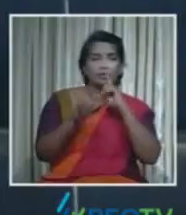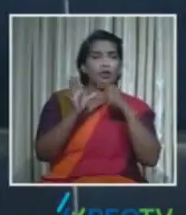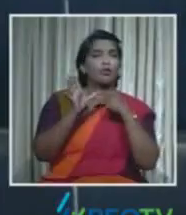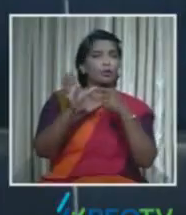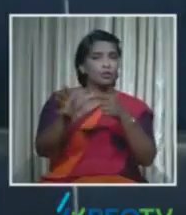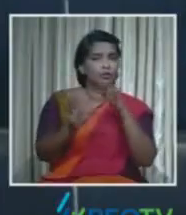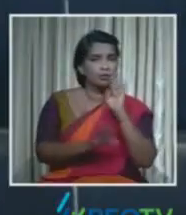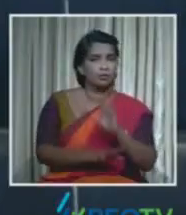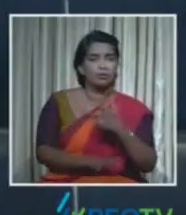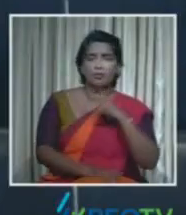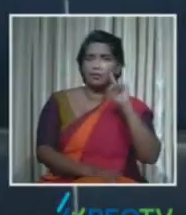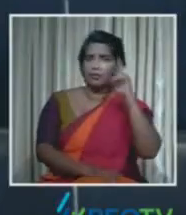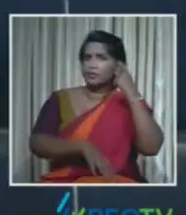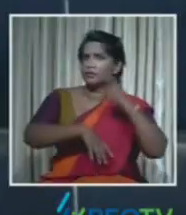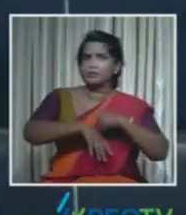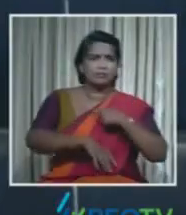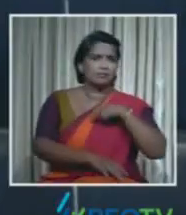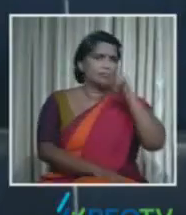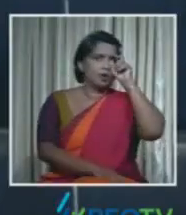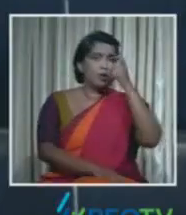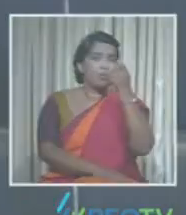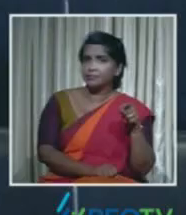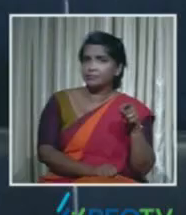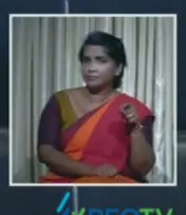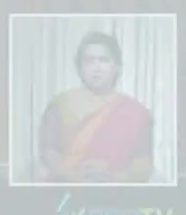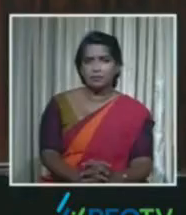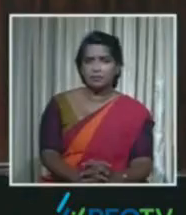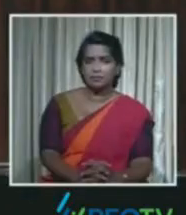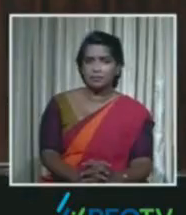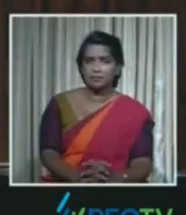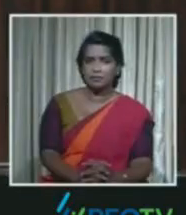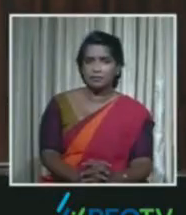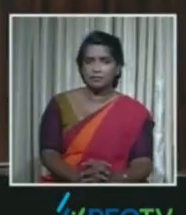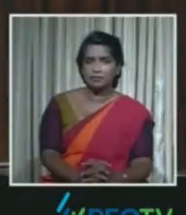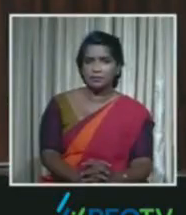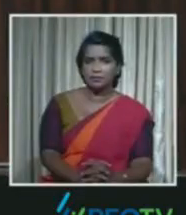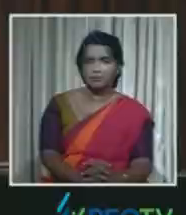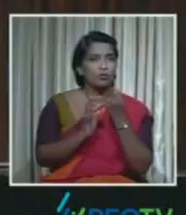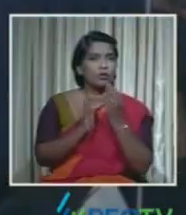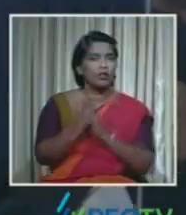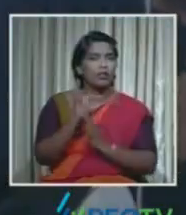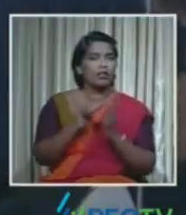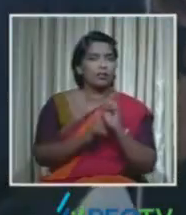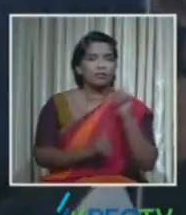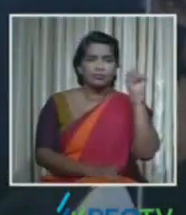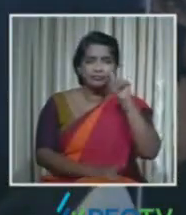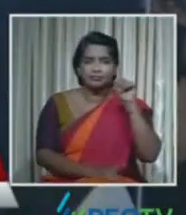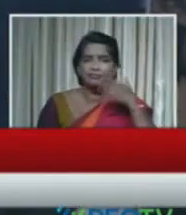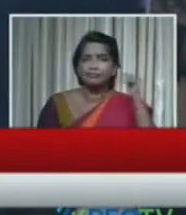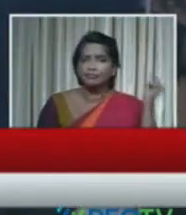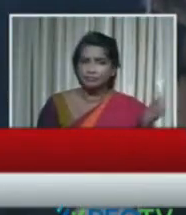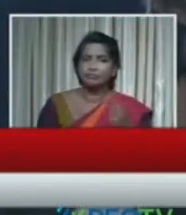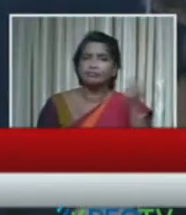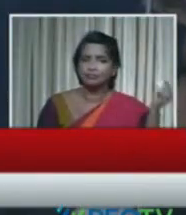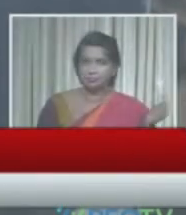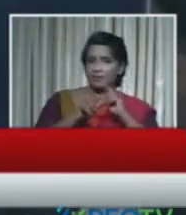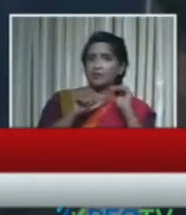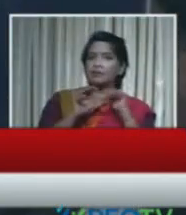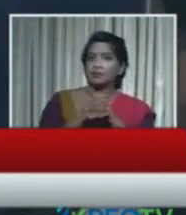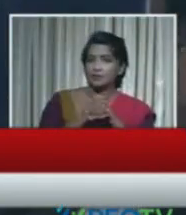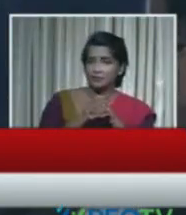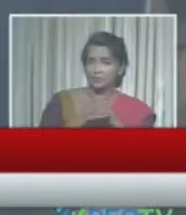කඩකිරීමක් ප්‍රථම වතාවට මම දැකලා තියෙන මුදල් ඇමතුරේක් නැති විවාදයක් මුදල් ඇමතුතුමා විටින් විට පාර්ලිමේන්තුවට ඇවිල්ලා තියෙනවා ඊයේ